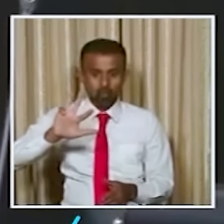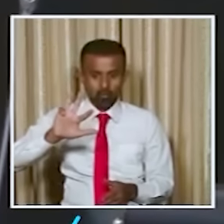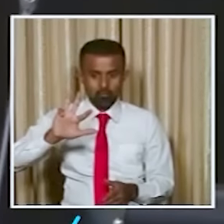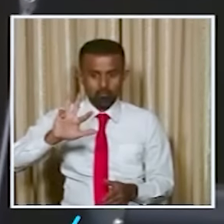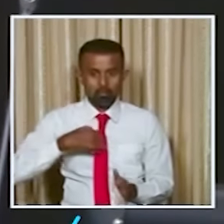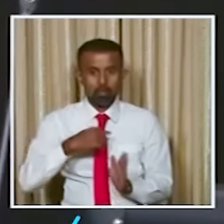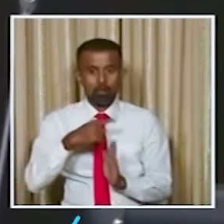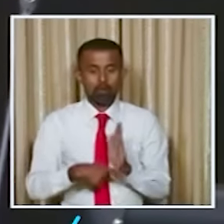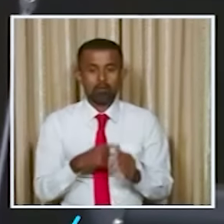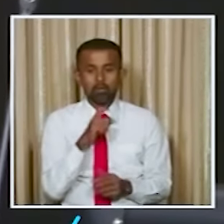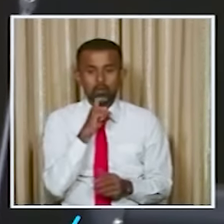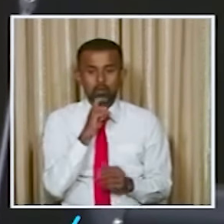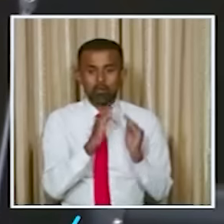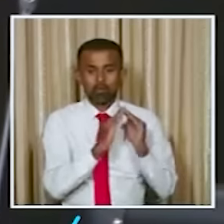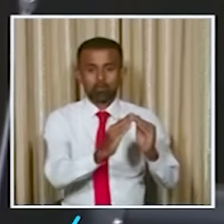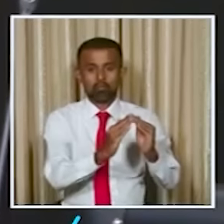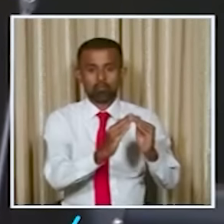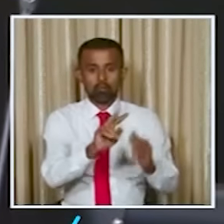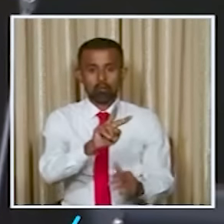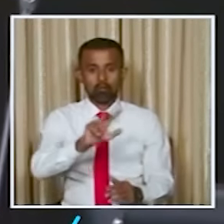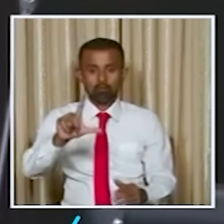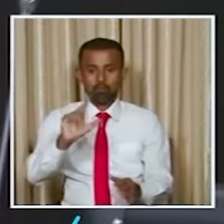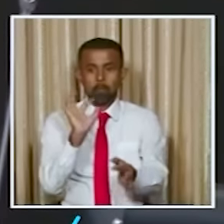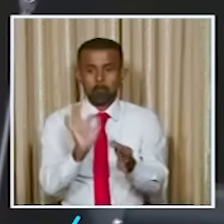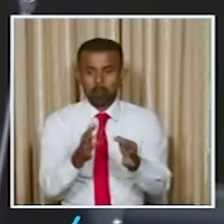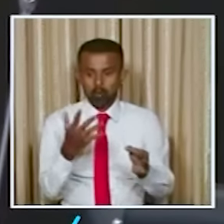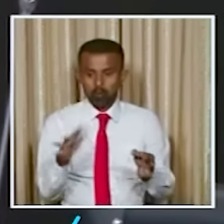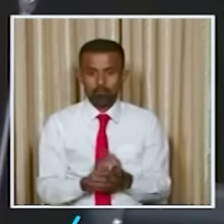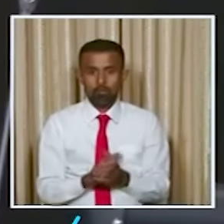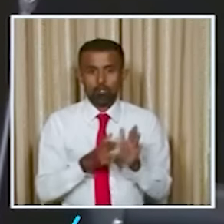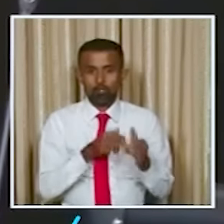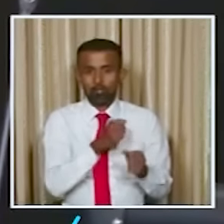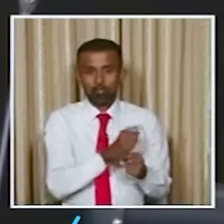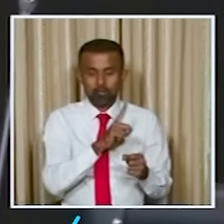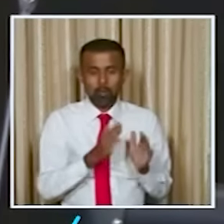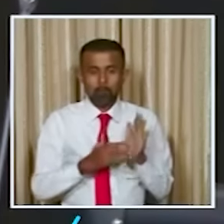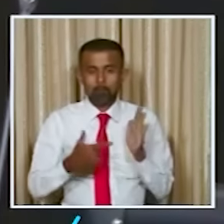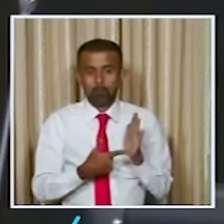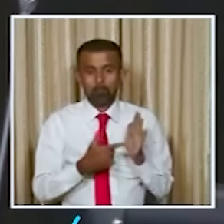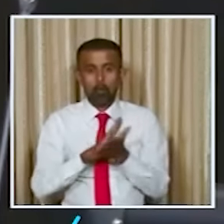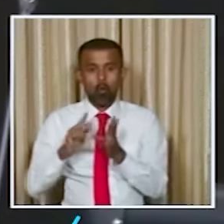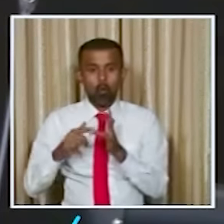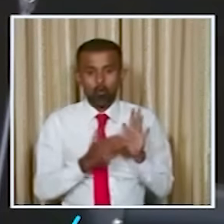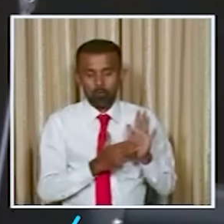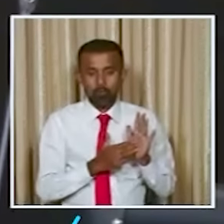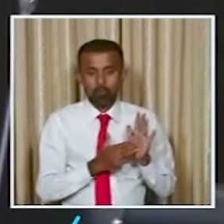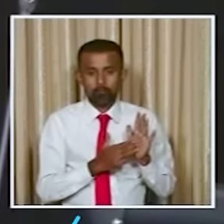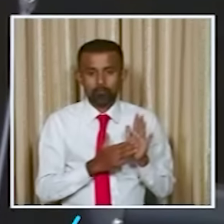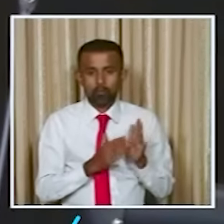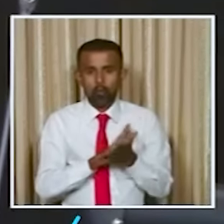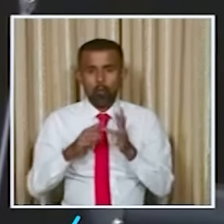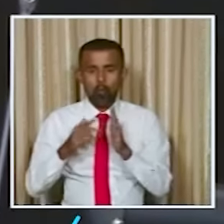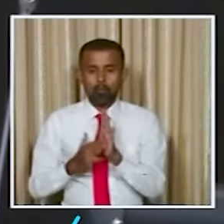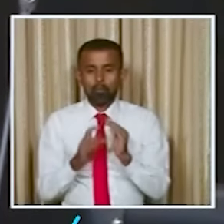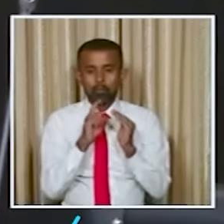අපේ රටේ අධිකරණ ශාලා 27ක් ගිනි තිව්වා. නුගේගොඩ එක, ගල්කිස්ස එක, හෝමගම එක. හෝමගම